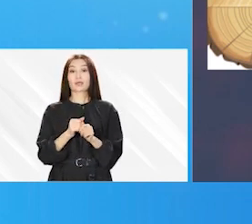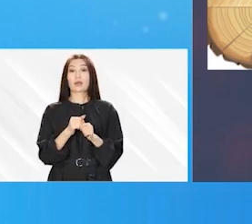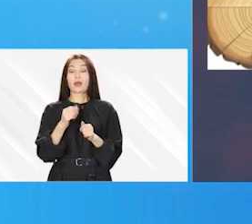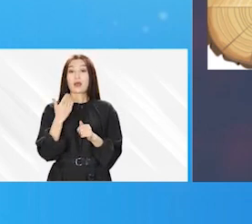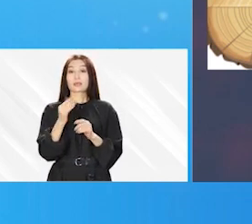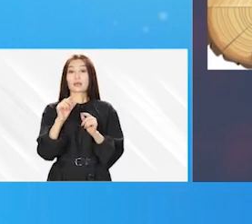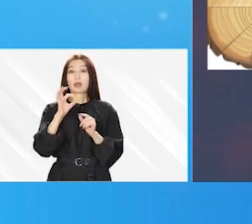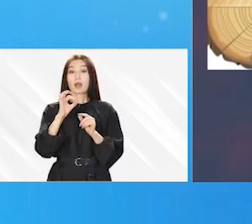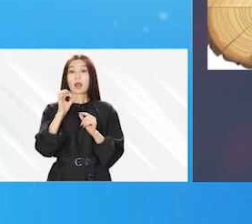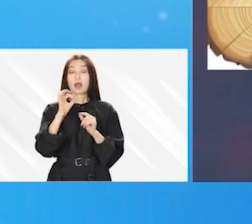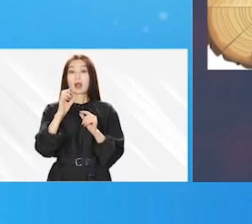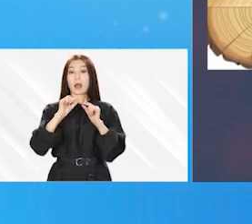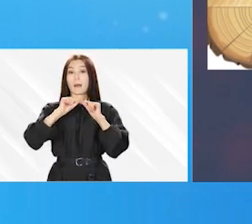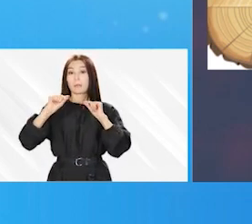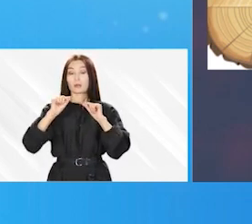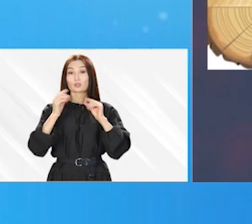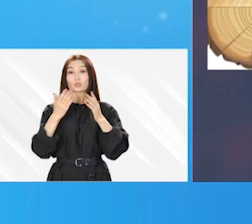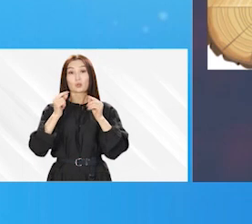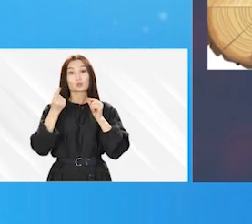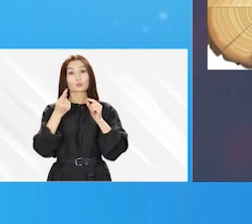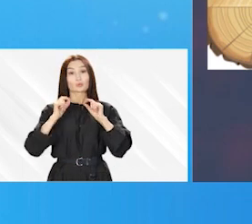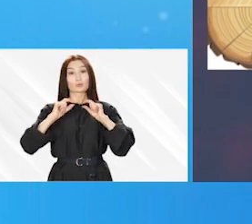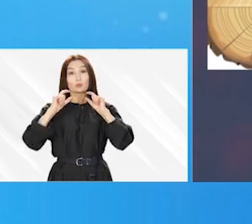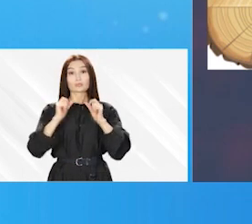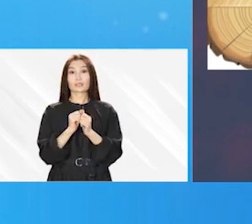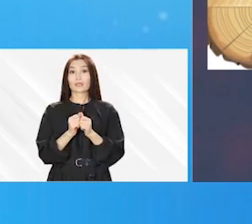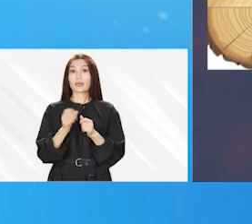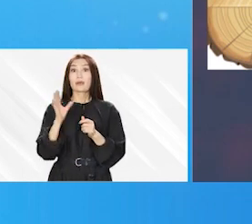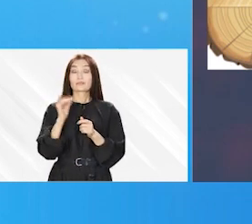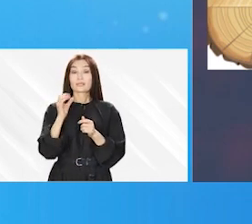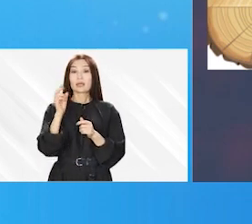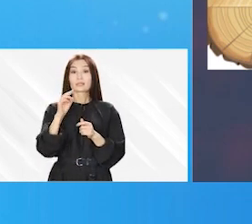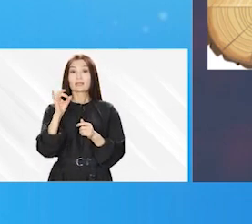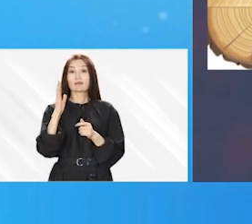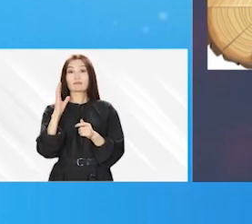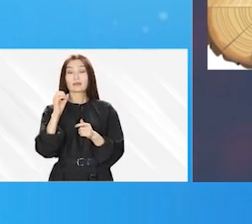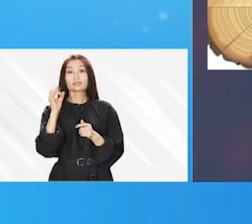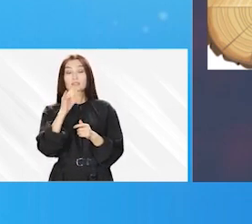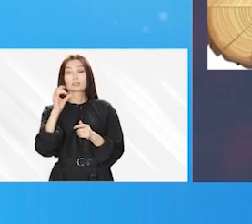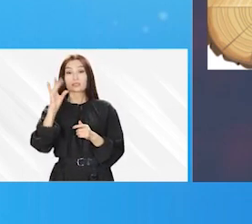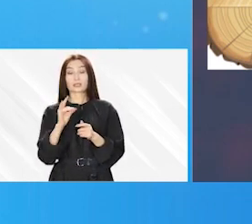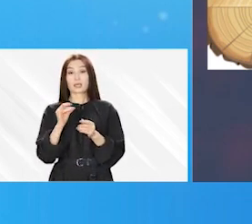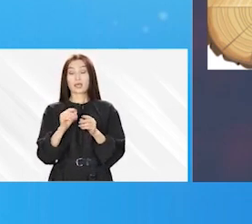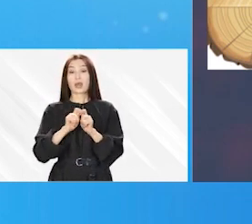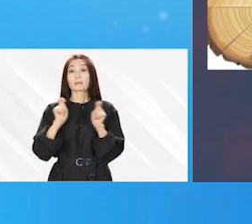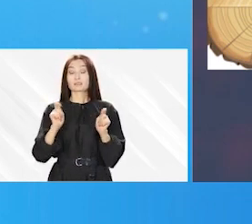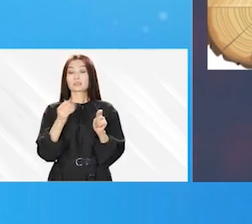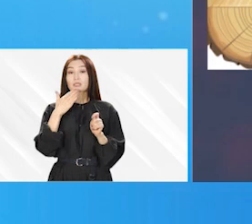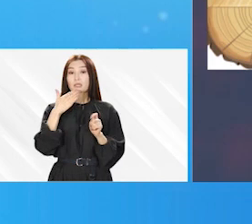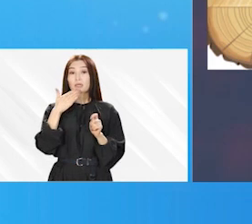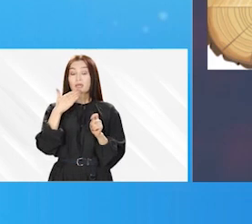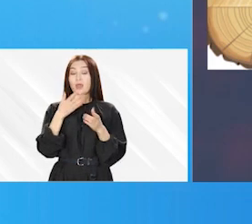оболочки более толстыми все слои клеток древесины образовавшаяся весной летом